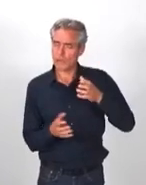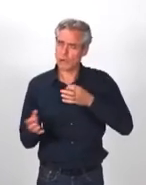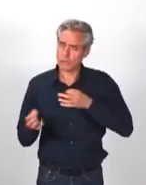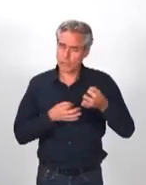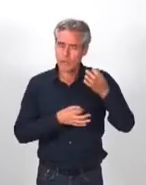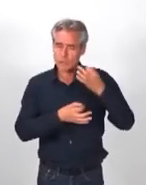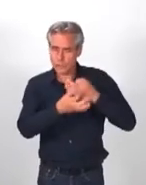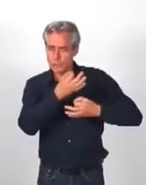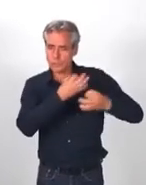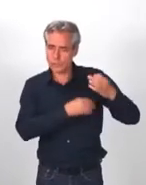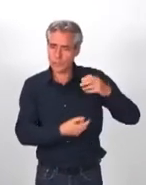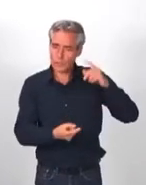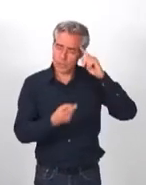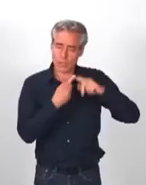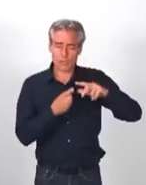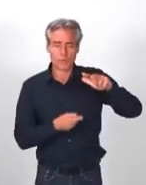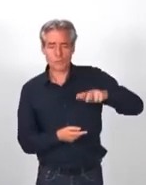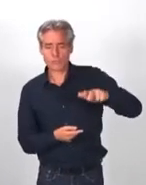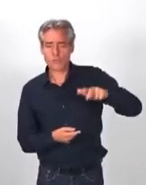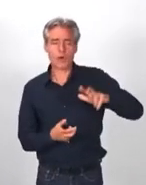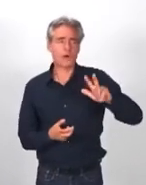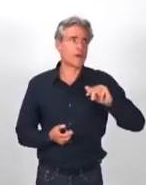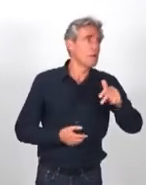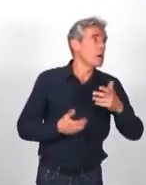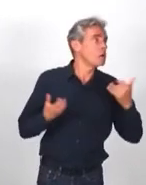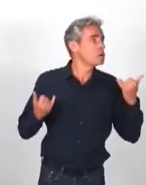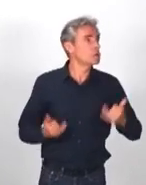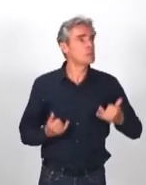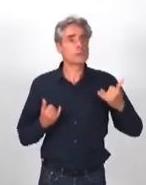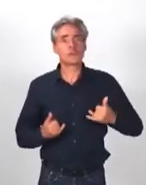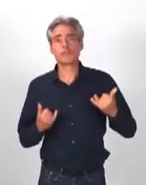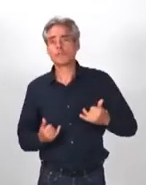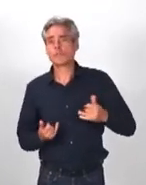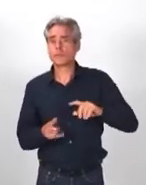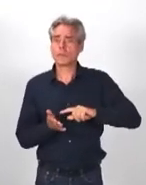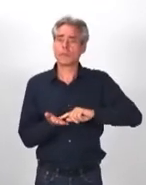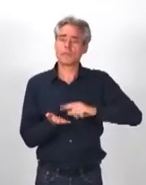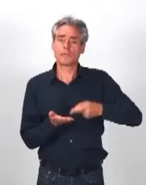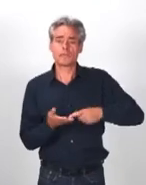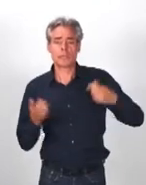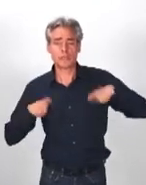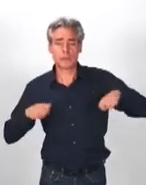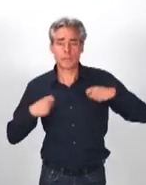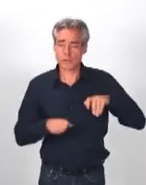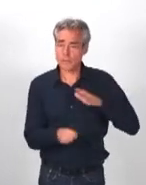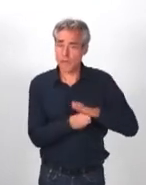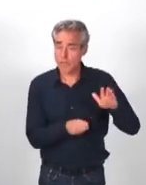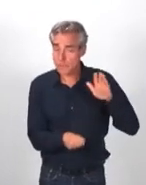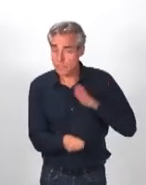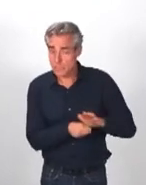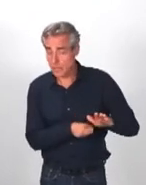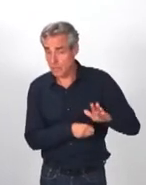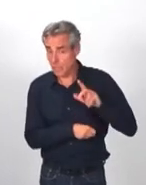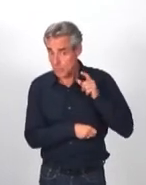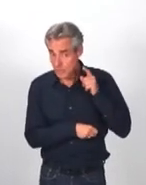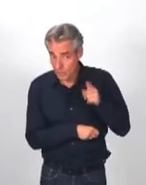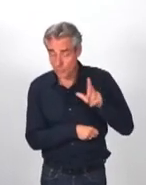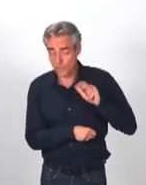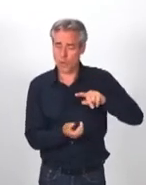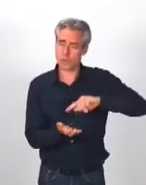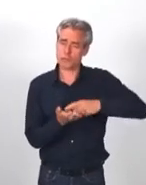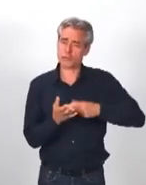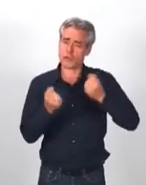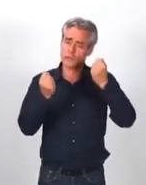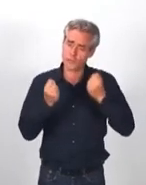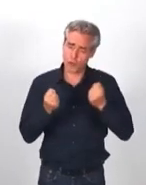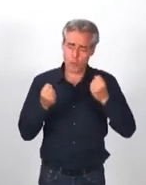ce qui m'a été dit sur le logement, à savoir qu'on ne consommait pas tout ce qu'on avait inscrit et que vous alliez mettre un budget qui